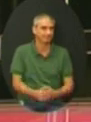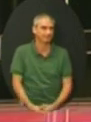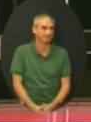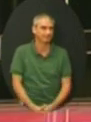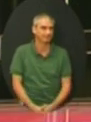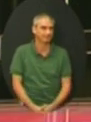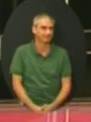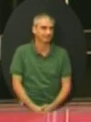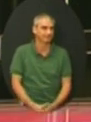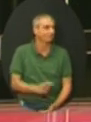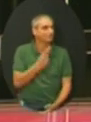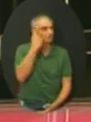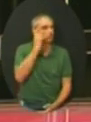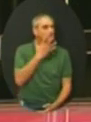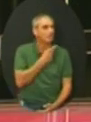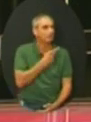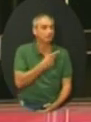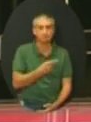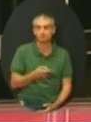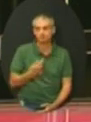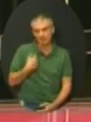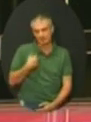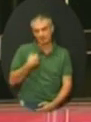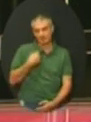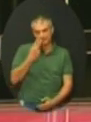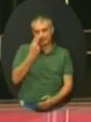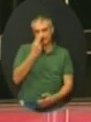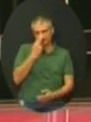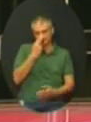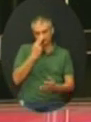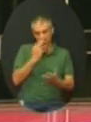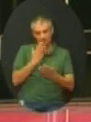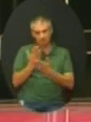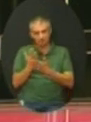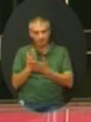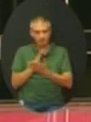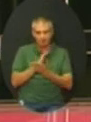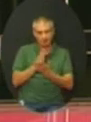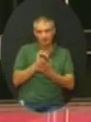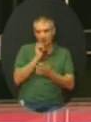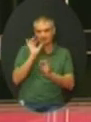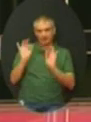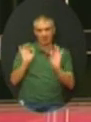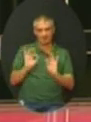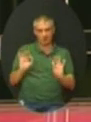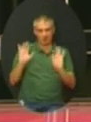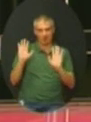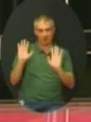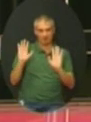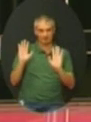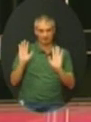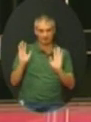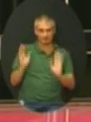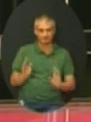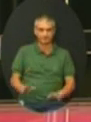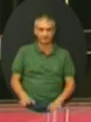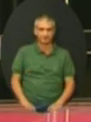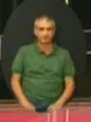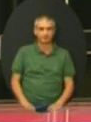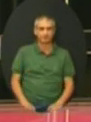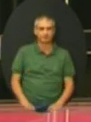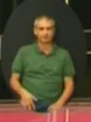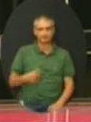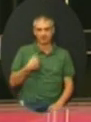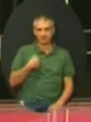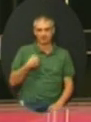בימים האלה. אני אשתדל ללכת ככל שניתן בין הטיפות כדי לא לפגוע באף אחד באופן ישיר. אני החלטתי